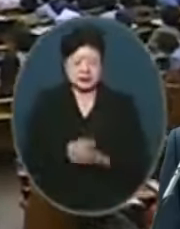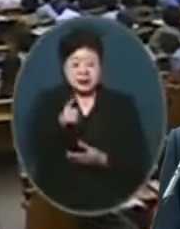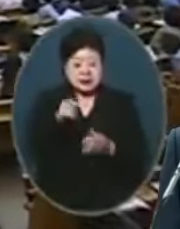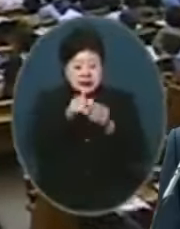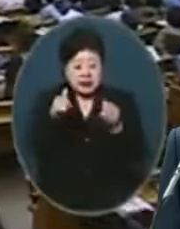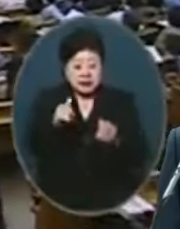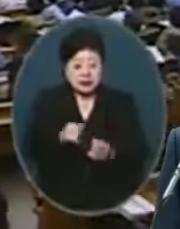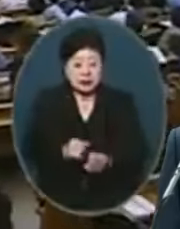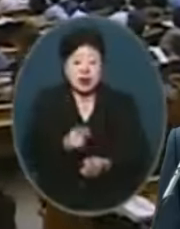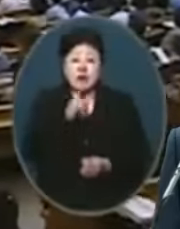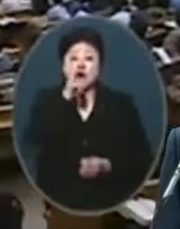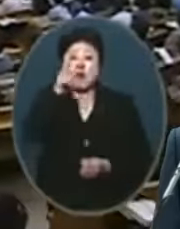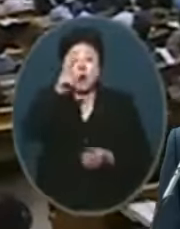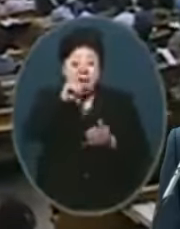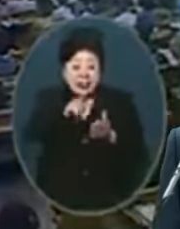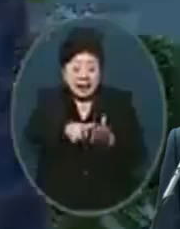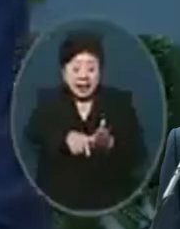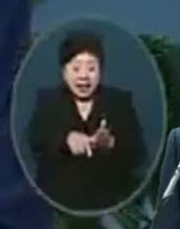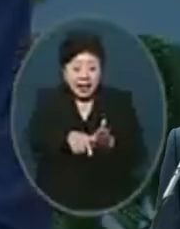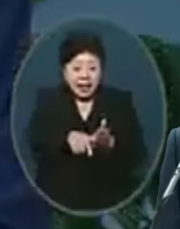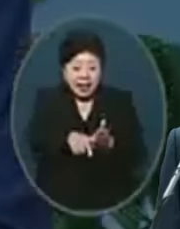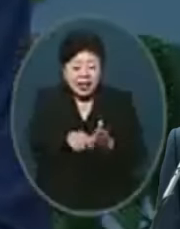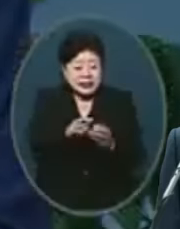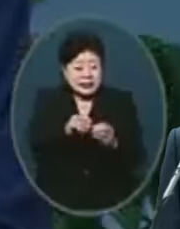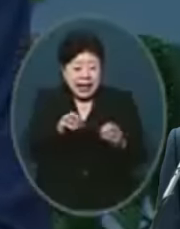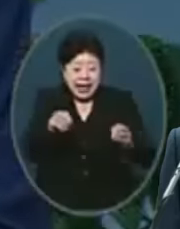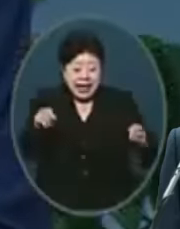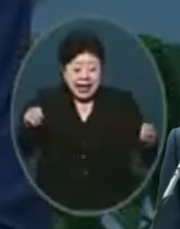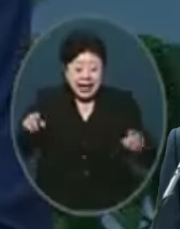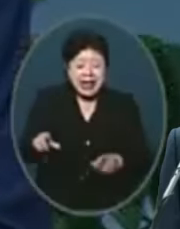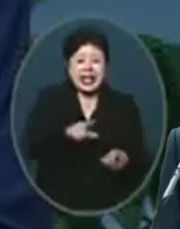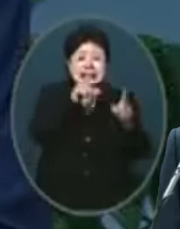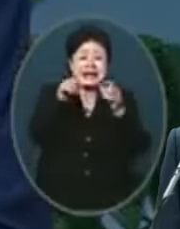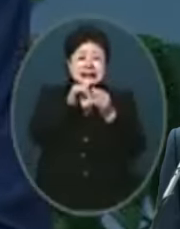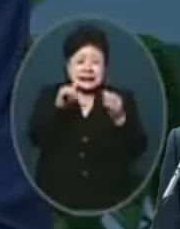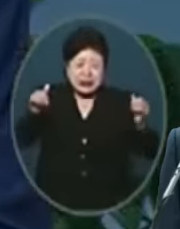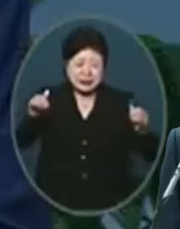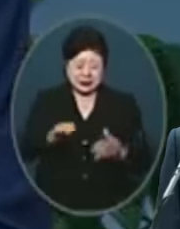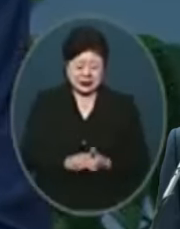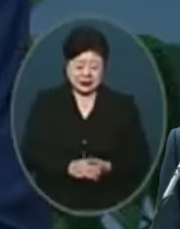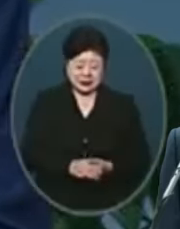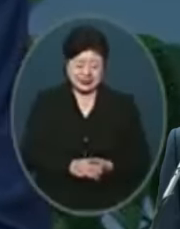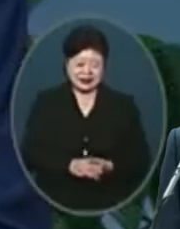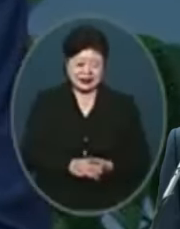그들이 보고하는데 그 땅에 사는 사람들이